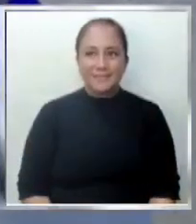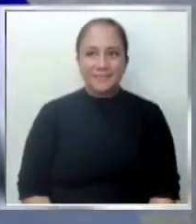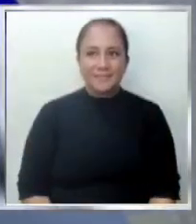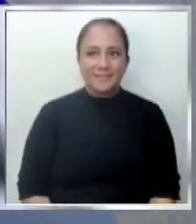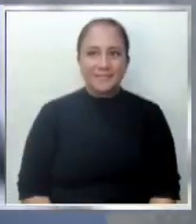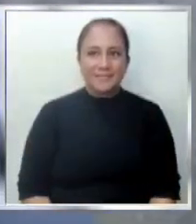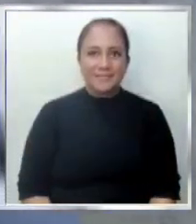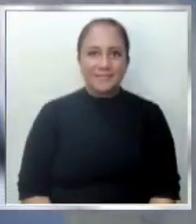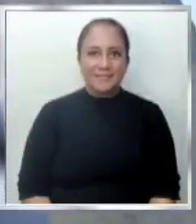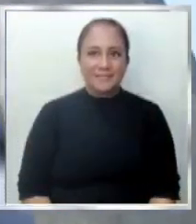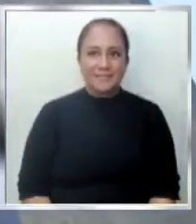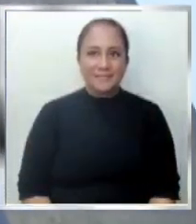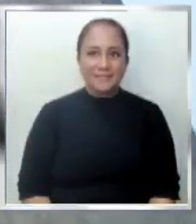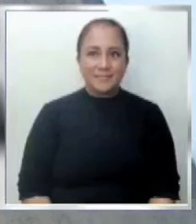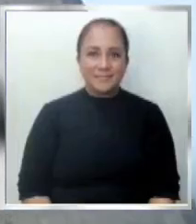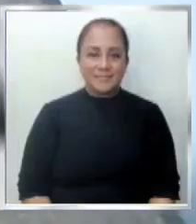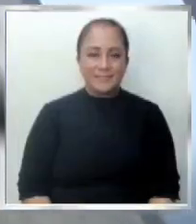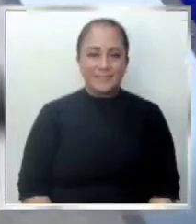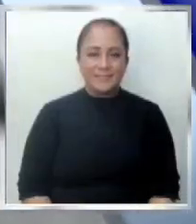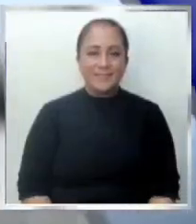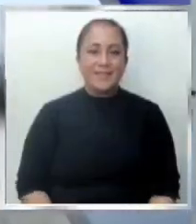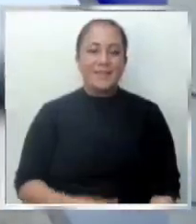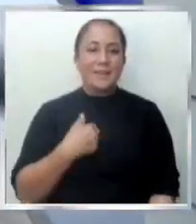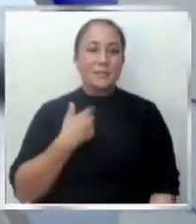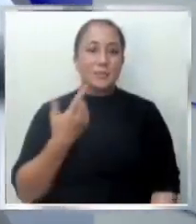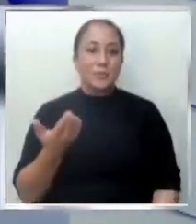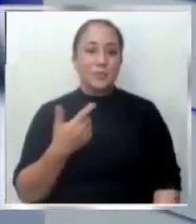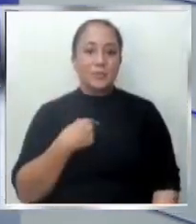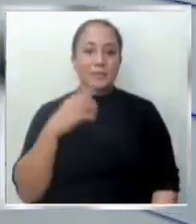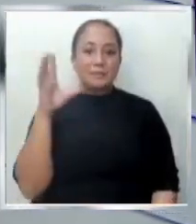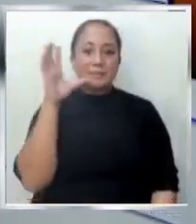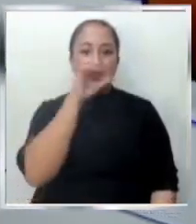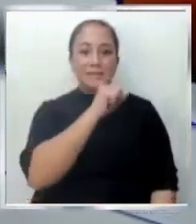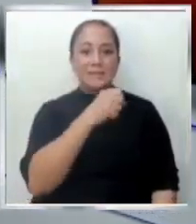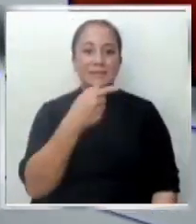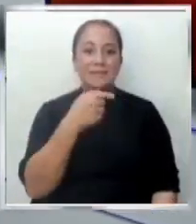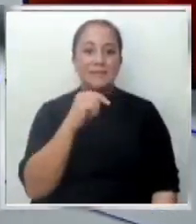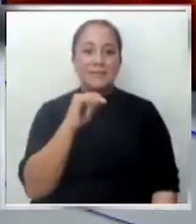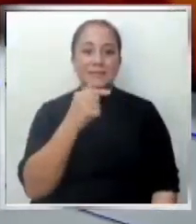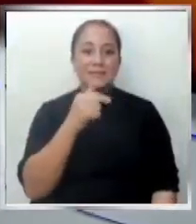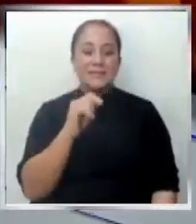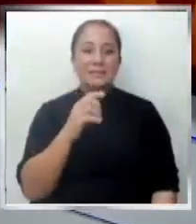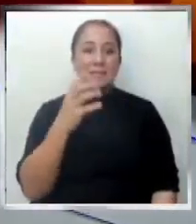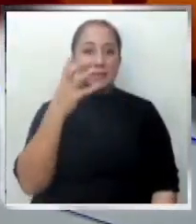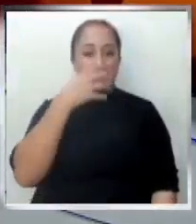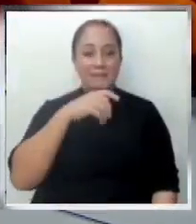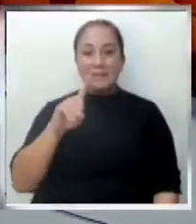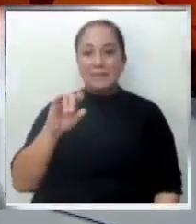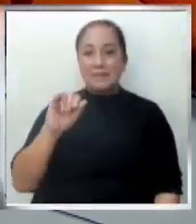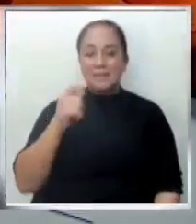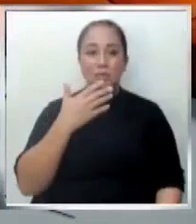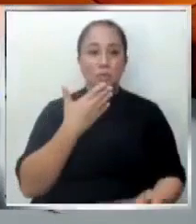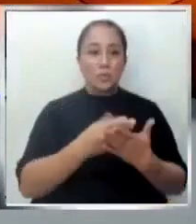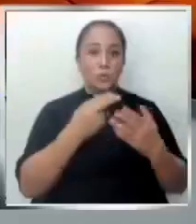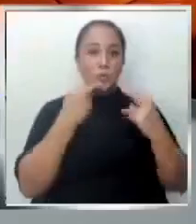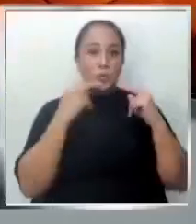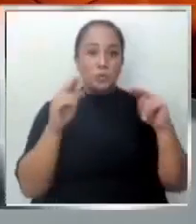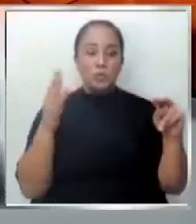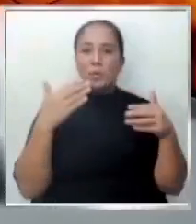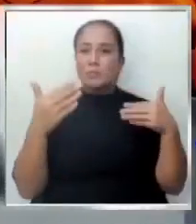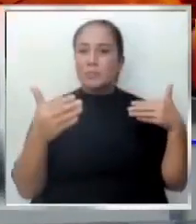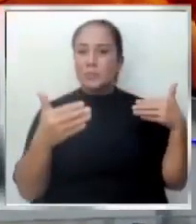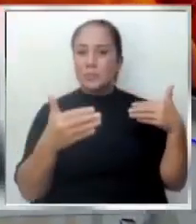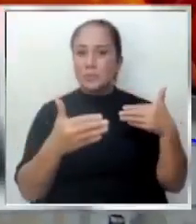Happy midweek chikahan mga kapuso sa mga nakamiss kay Gigi o Greta ng Magandang Dilag. Good news dahil tila nalalapit dyan